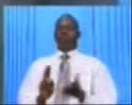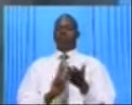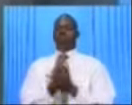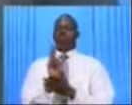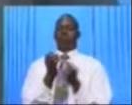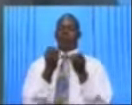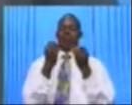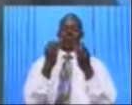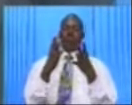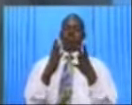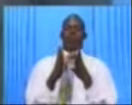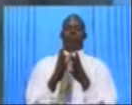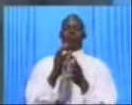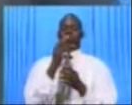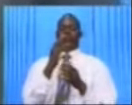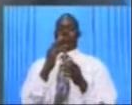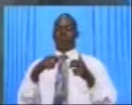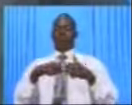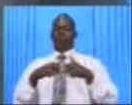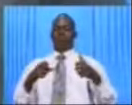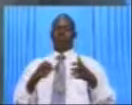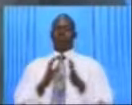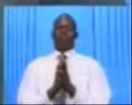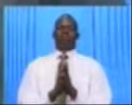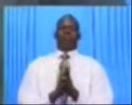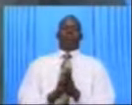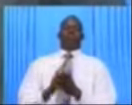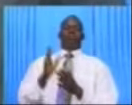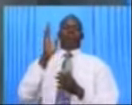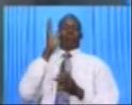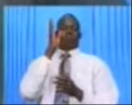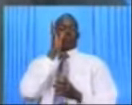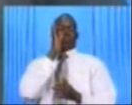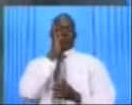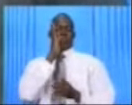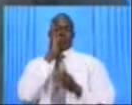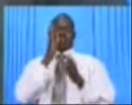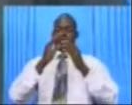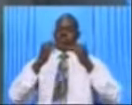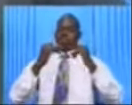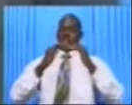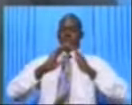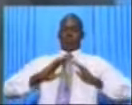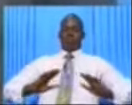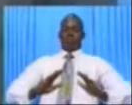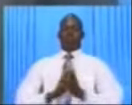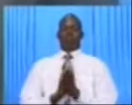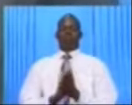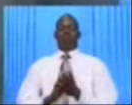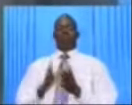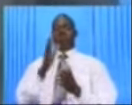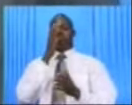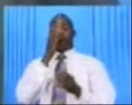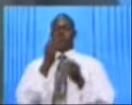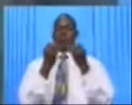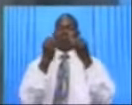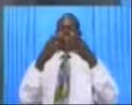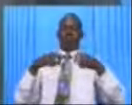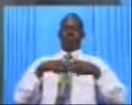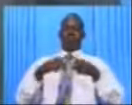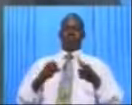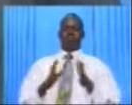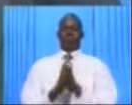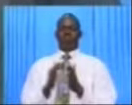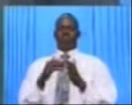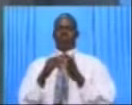avez des brasseurs qui sont très très consommateurs. Vous avez des sociétés qui transforment les métaux, qui sont aussi très consommateurs. En gros,